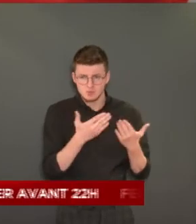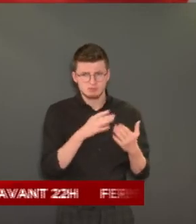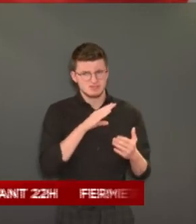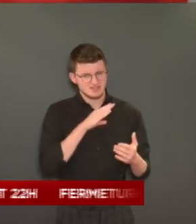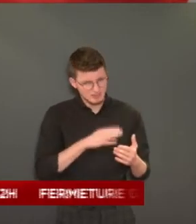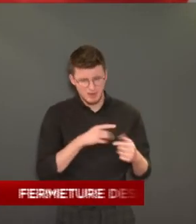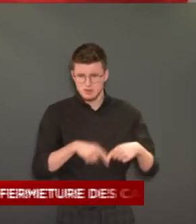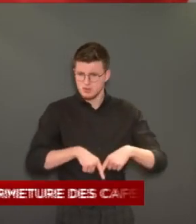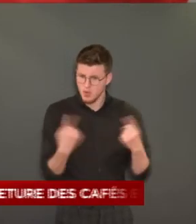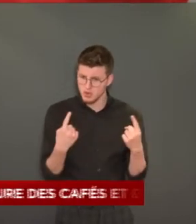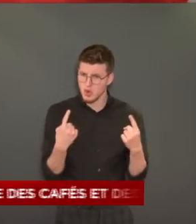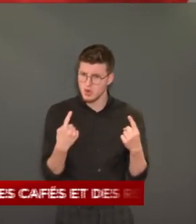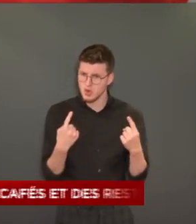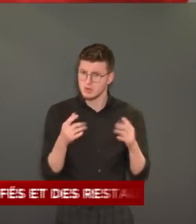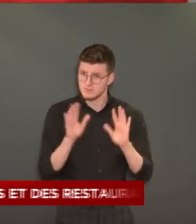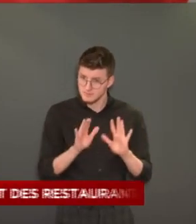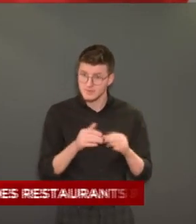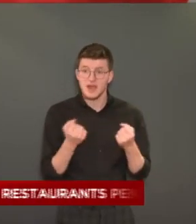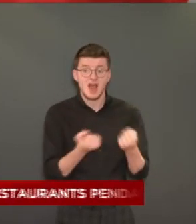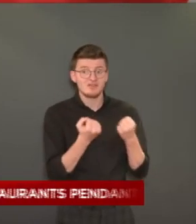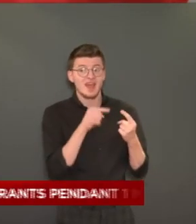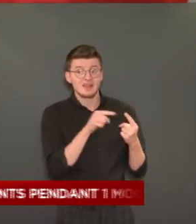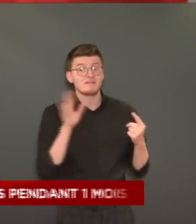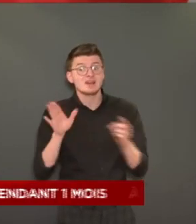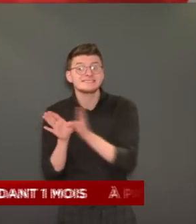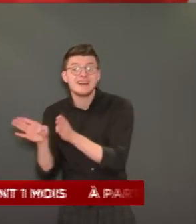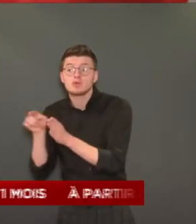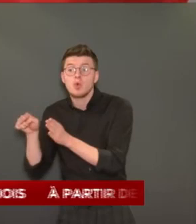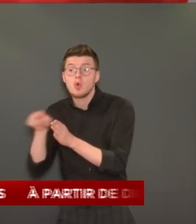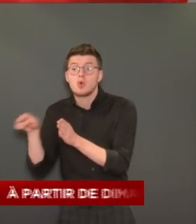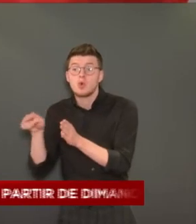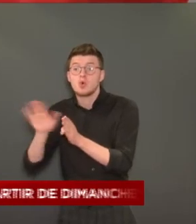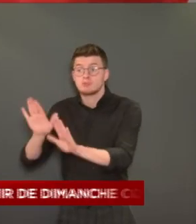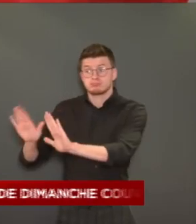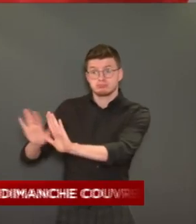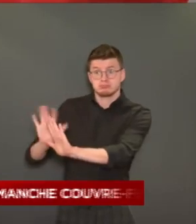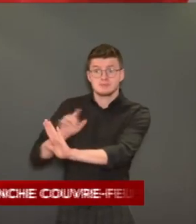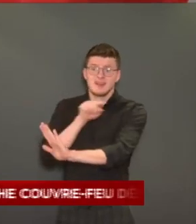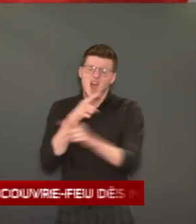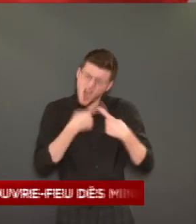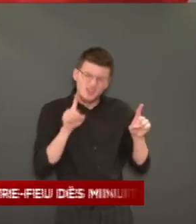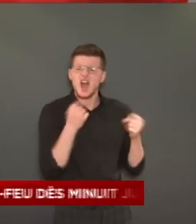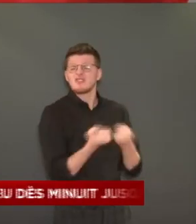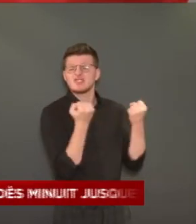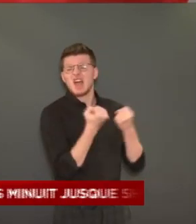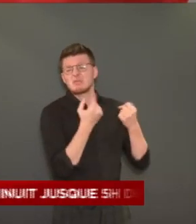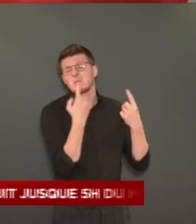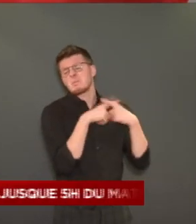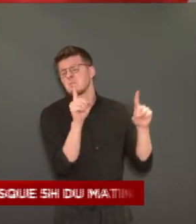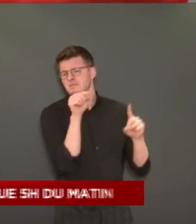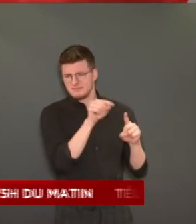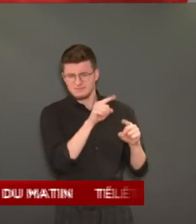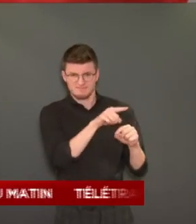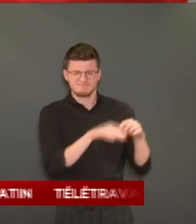clair. Les activités qui ne relèvent pas de protocole aujourd'hui, pour lesquelles il n'y a pas d'accord, eh bien